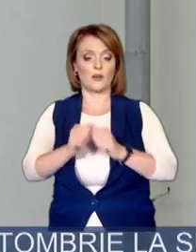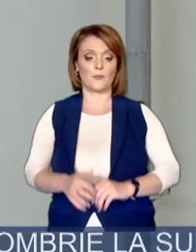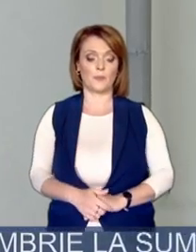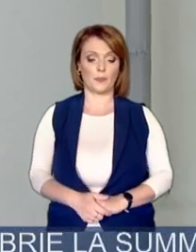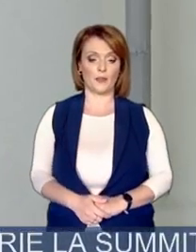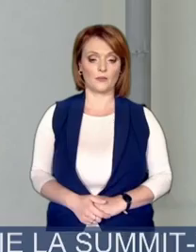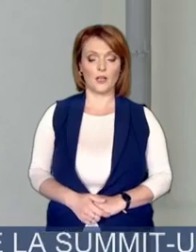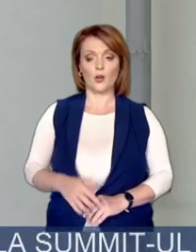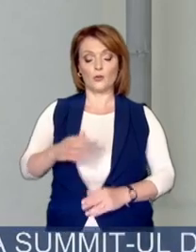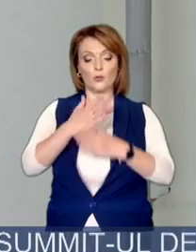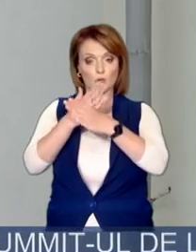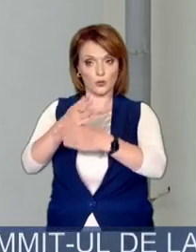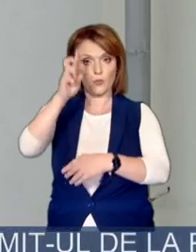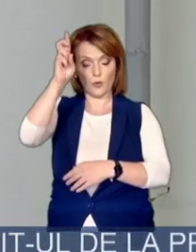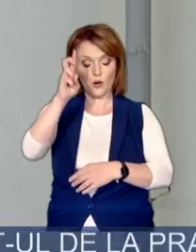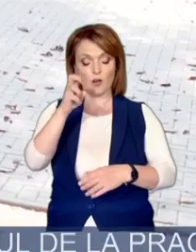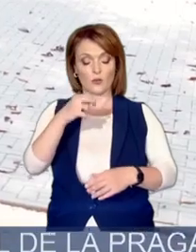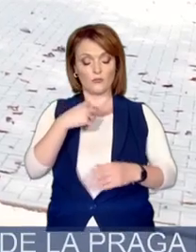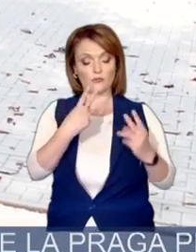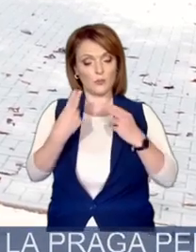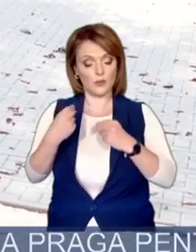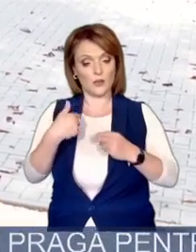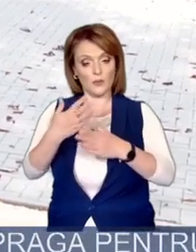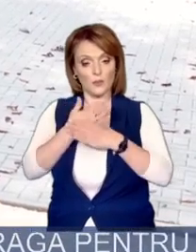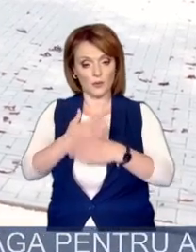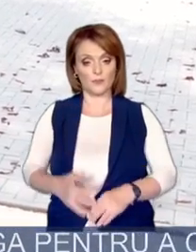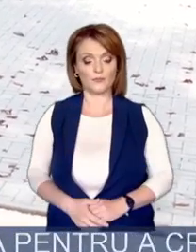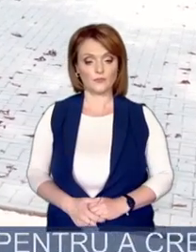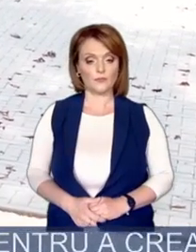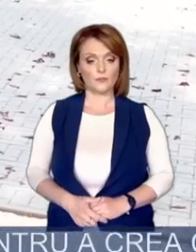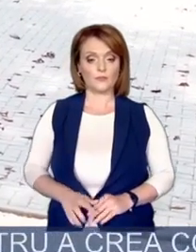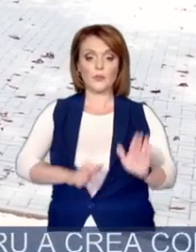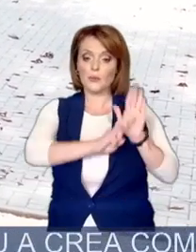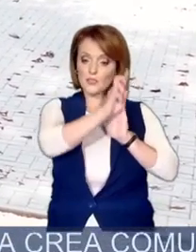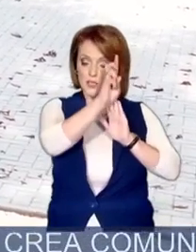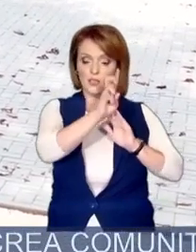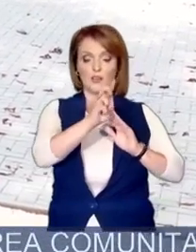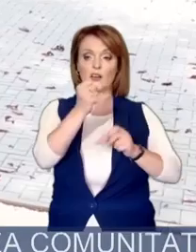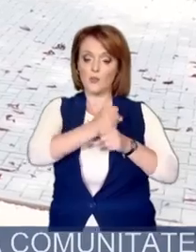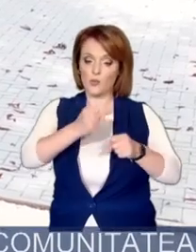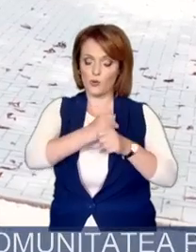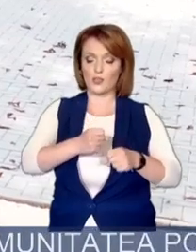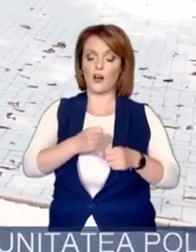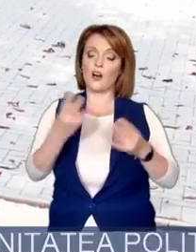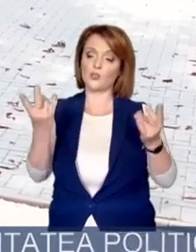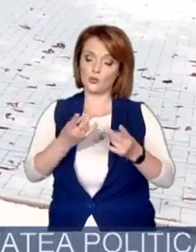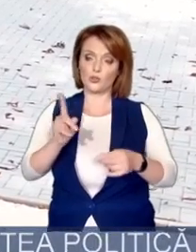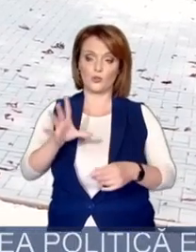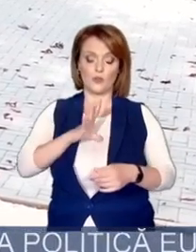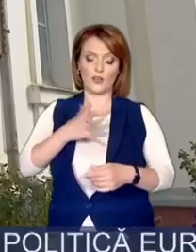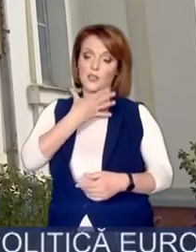peste toate relele. Funcționează biserica și cred că ar fi normal și bine ca o biserică să arate destul de